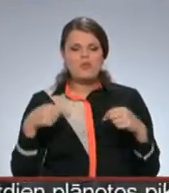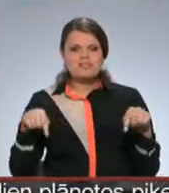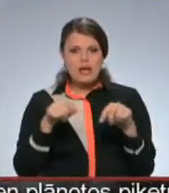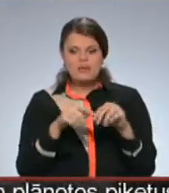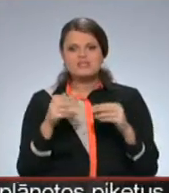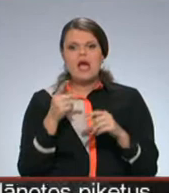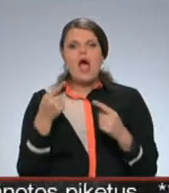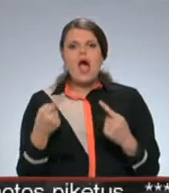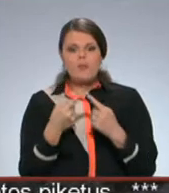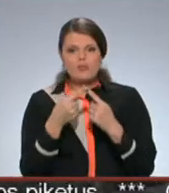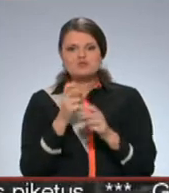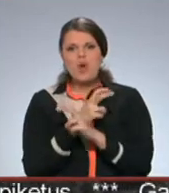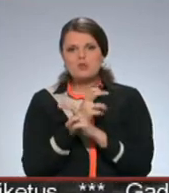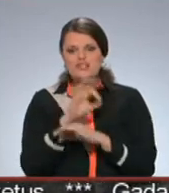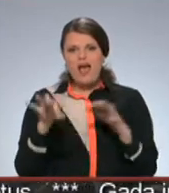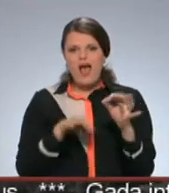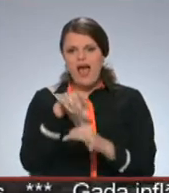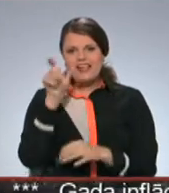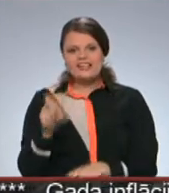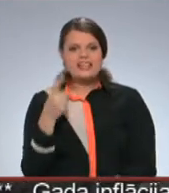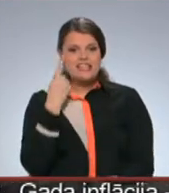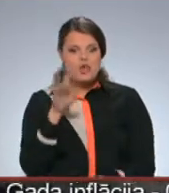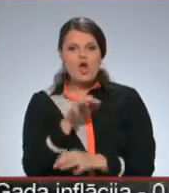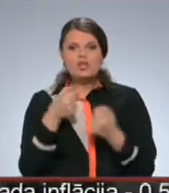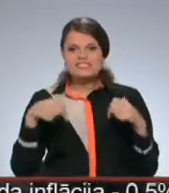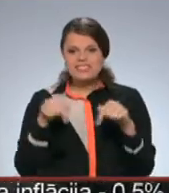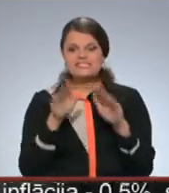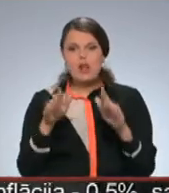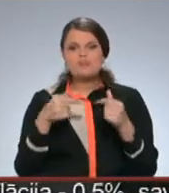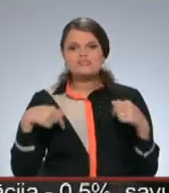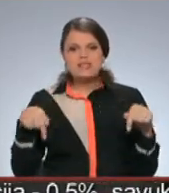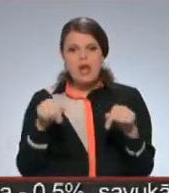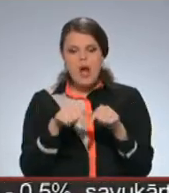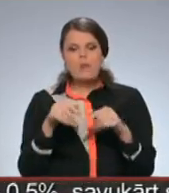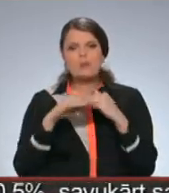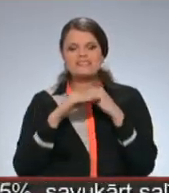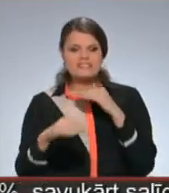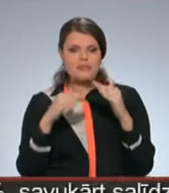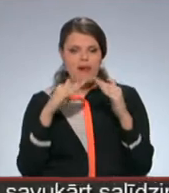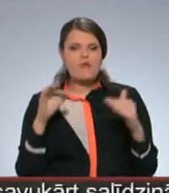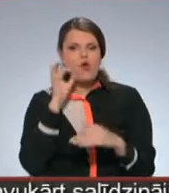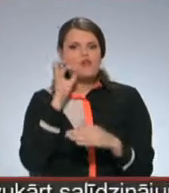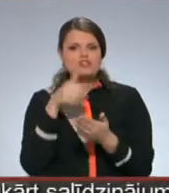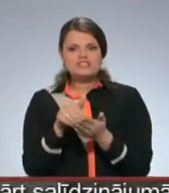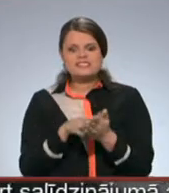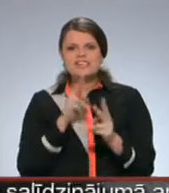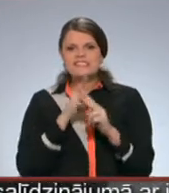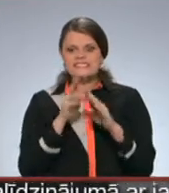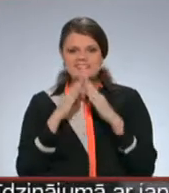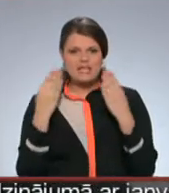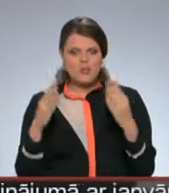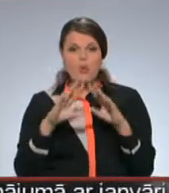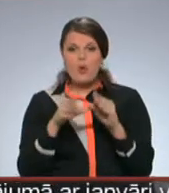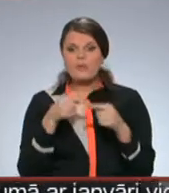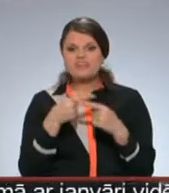Atbilstoši austriešu arhitekta Folkera Ginkes iecerē, koncertzāle būs apaļa un slīpa ēka ar oranžas krāsas stiklojumu. Kopējais